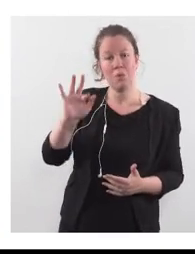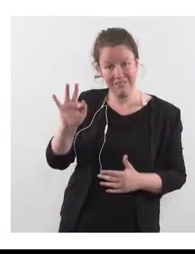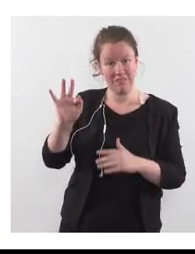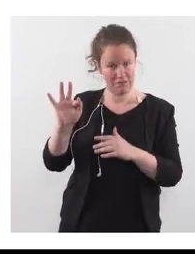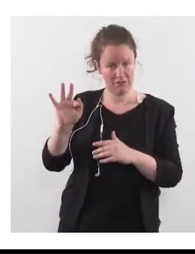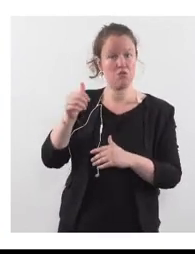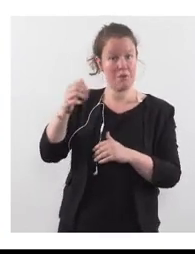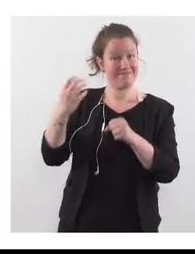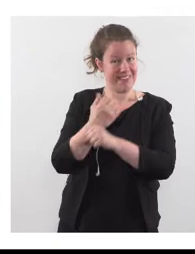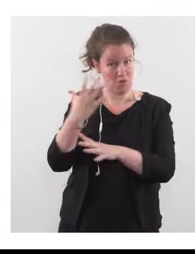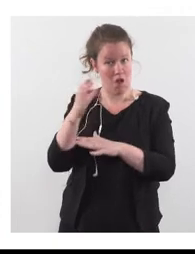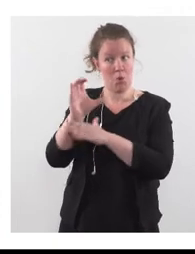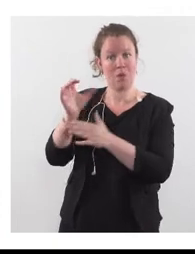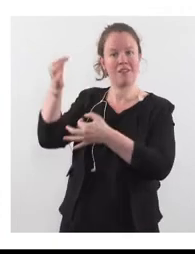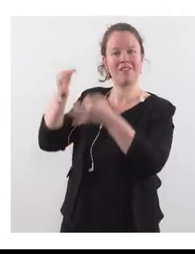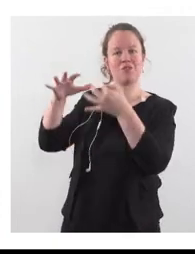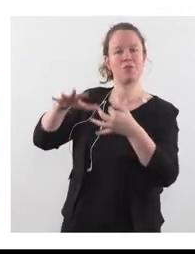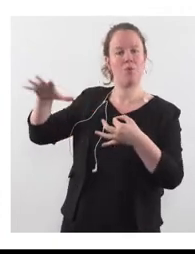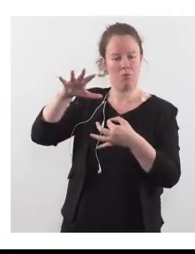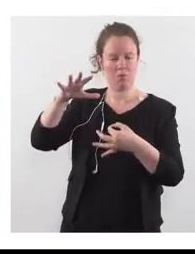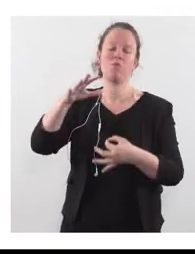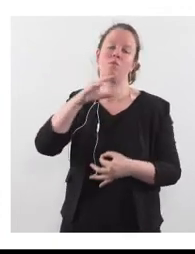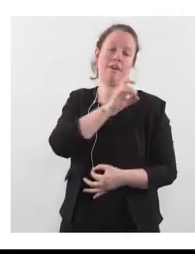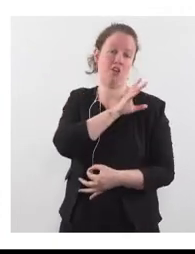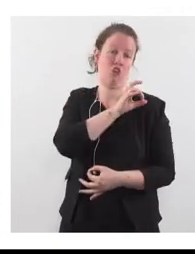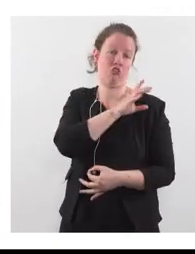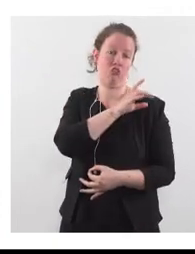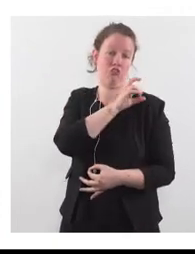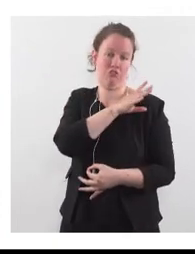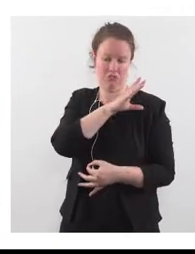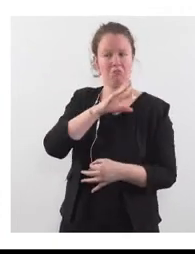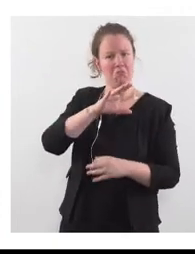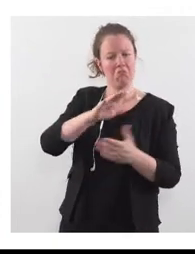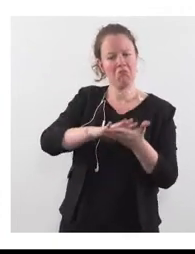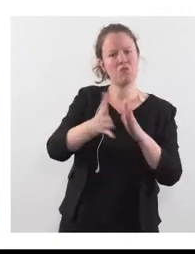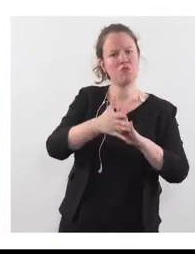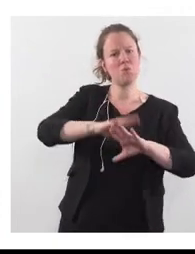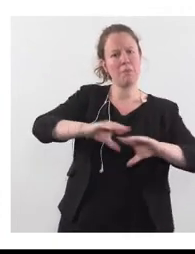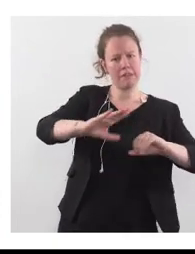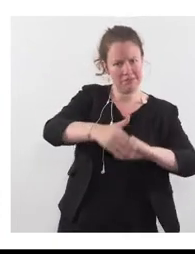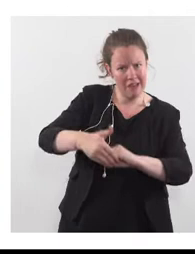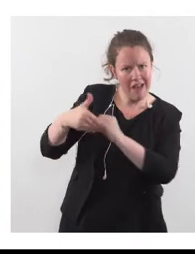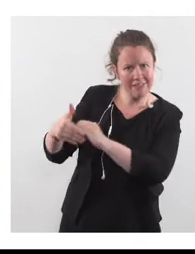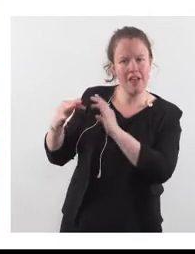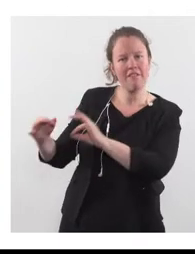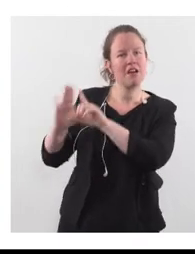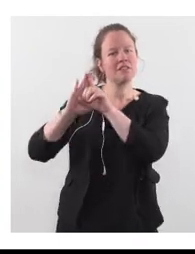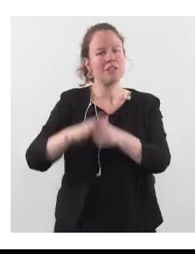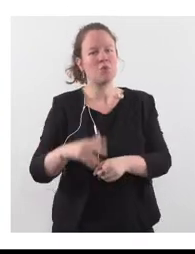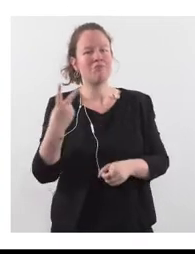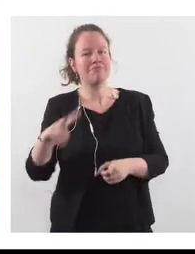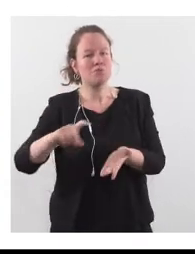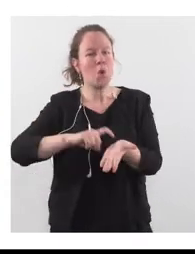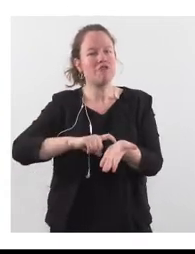en particulier avec l'appui de l'autorité irlandaise dans un dossier de discrimination fondé sur l'origine en lien avec les